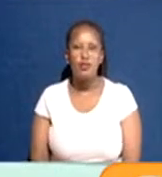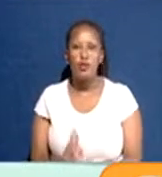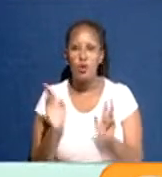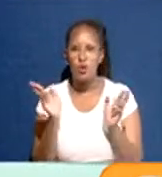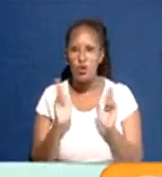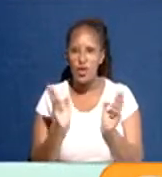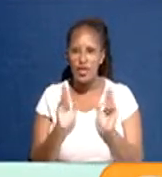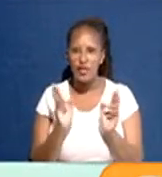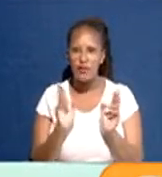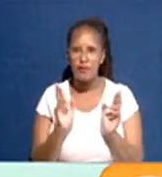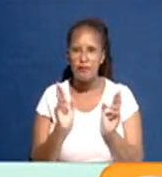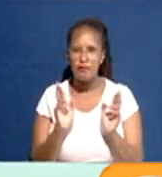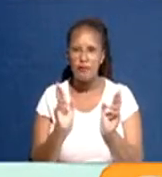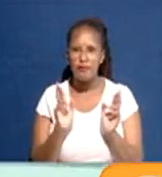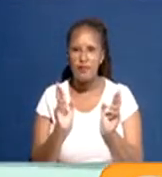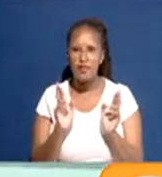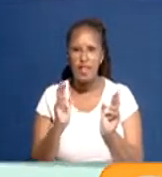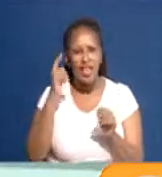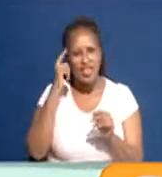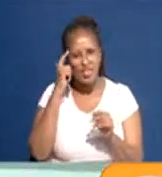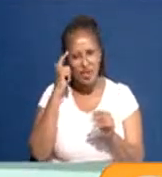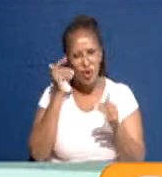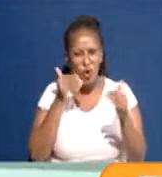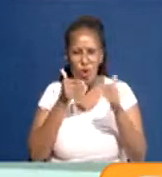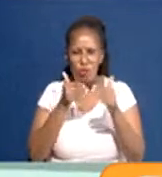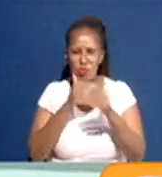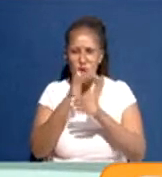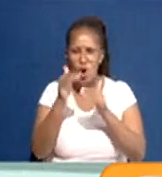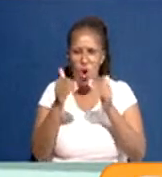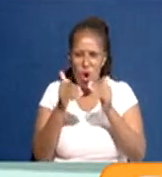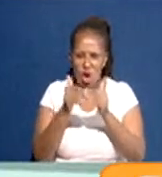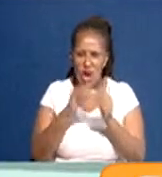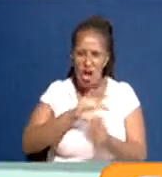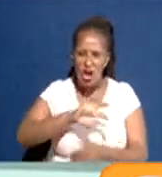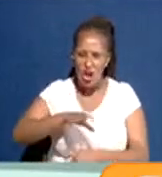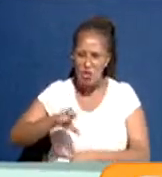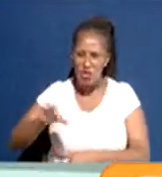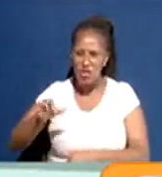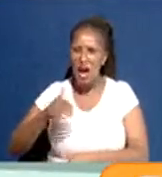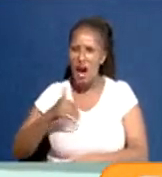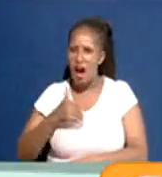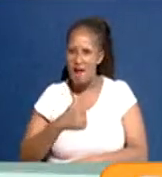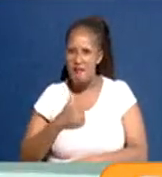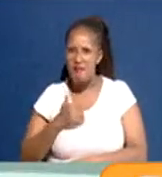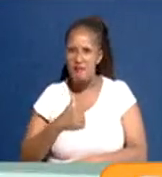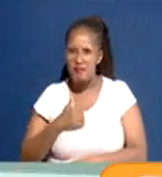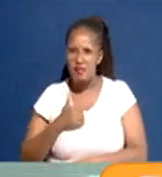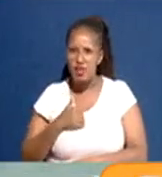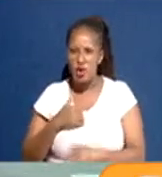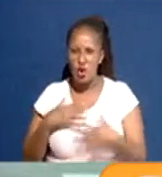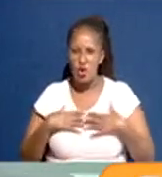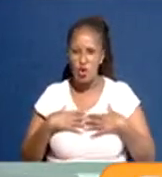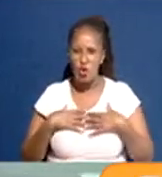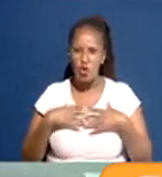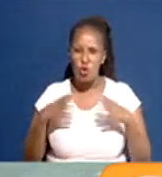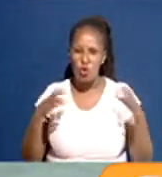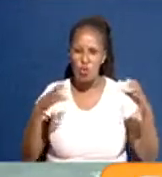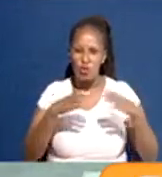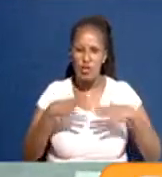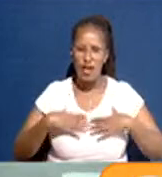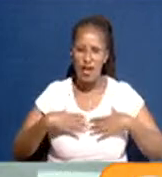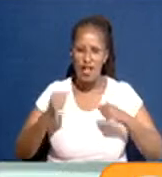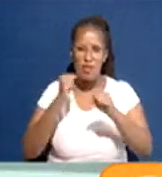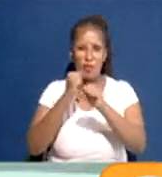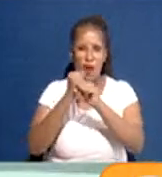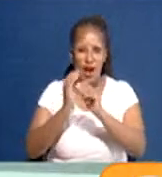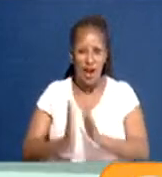Tayari, almost all the counties already have community health promoters. What we